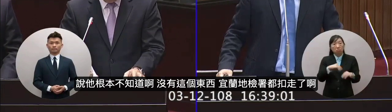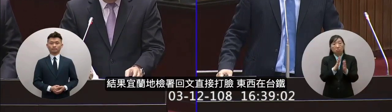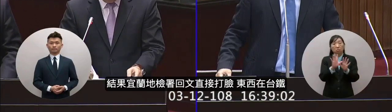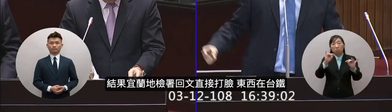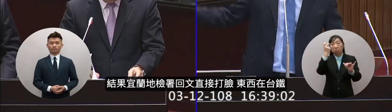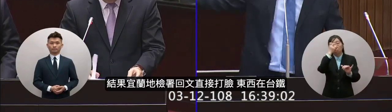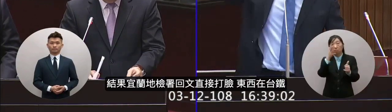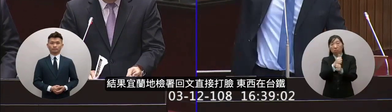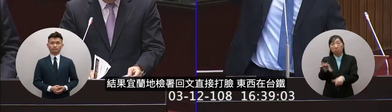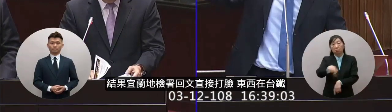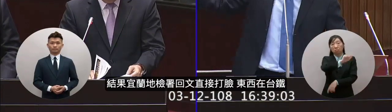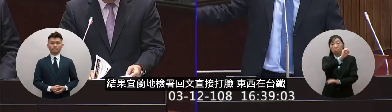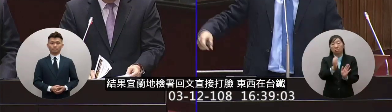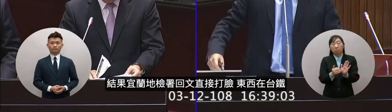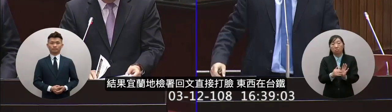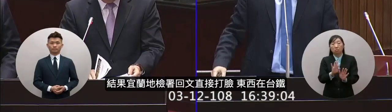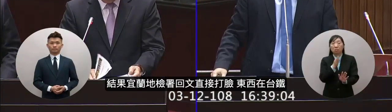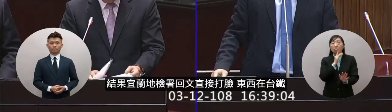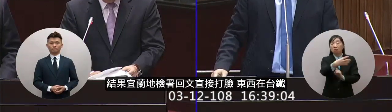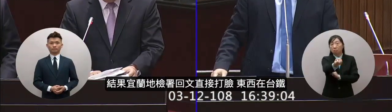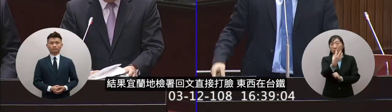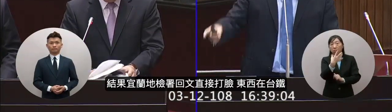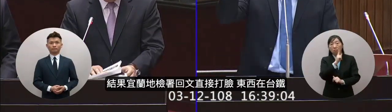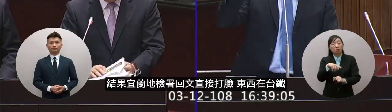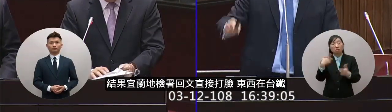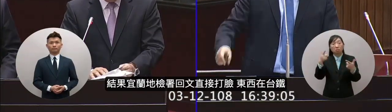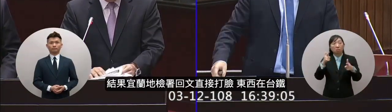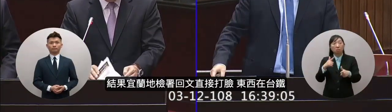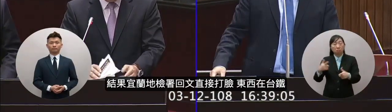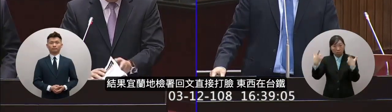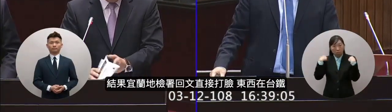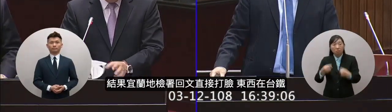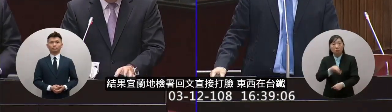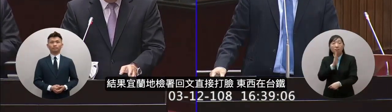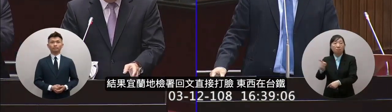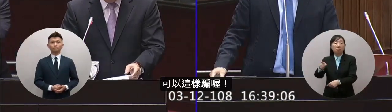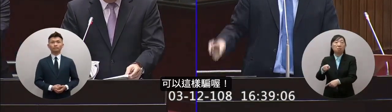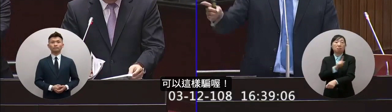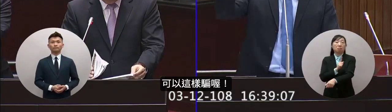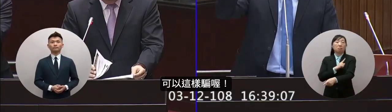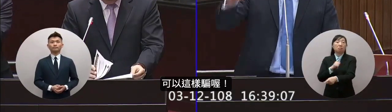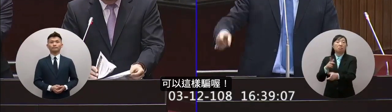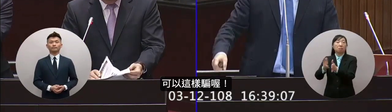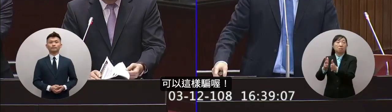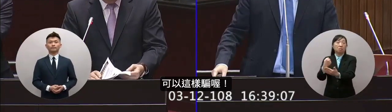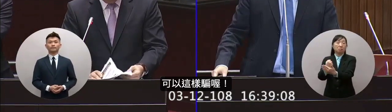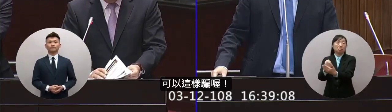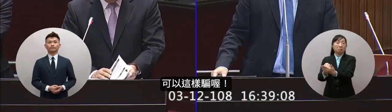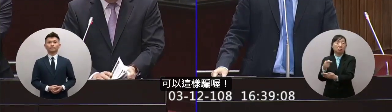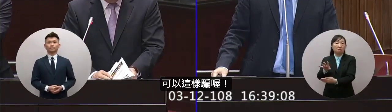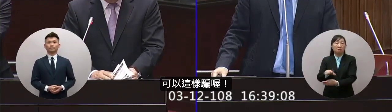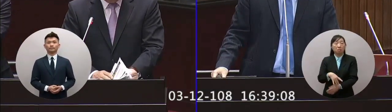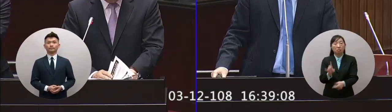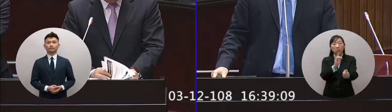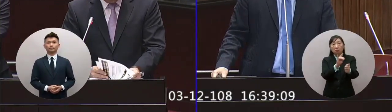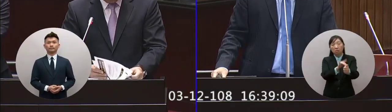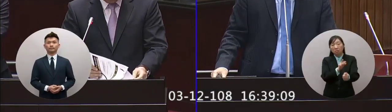走了，结果宜兰地检署回文直接打脸，东西在台铁，可以这样骗哦。